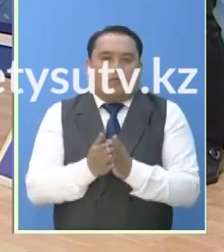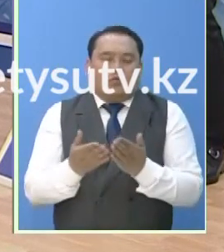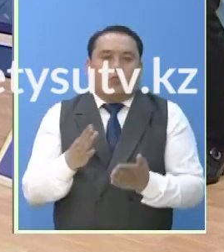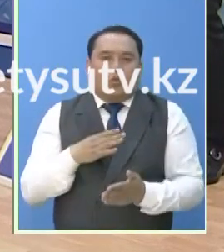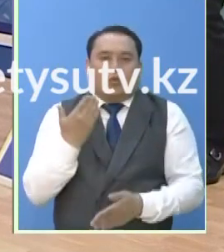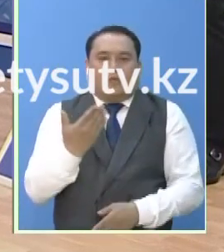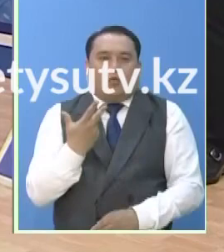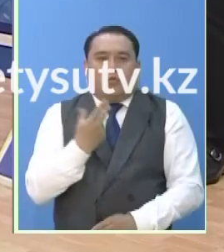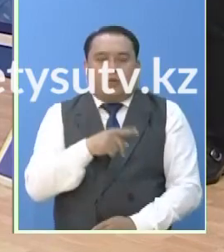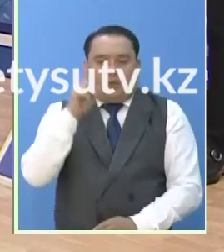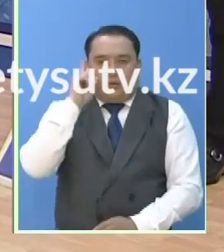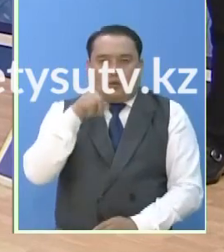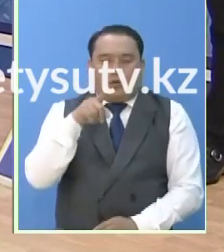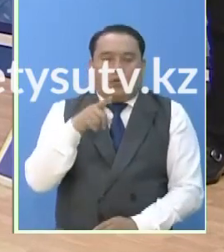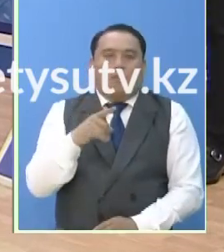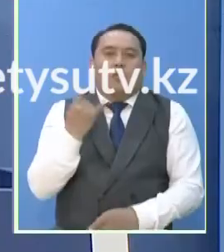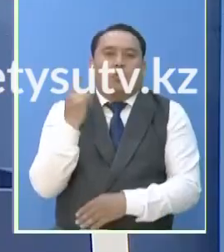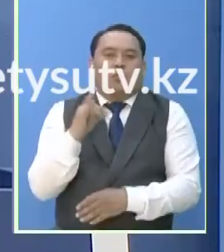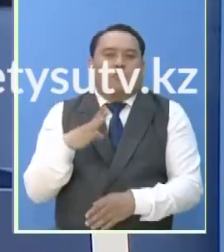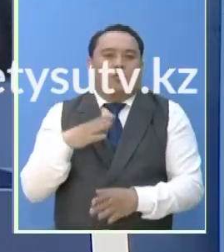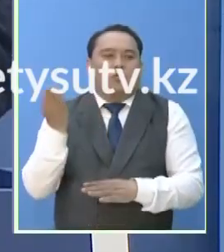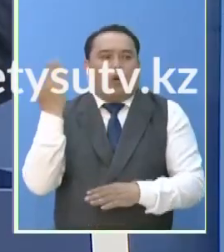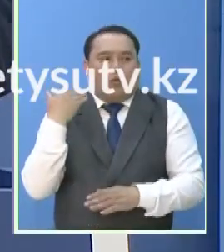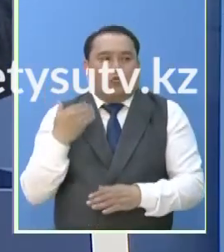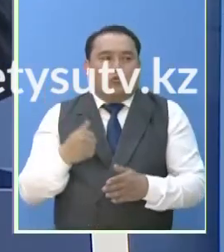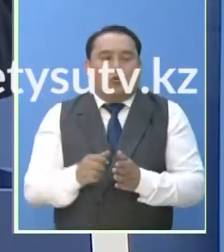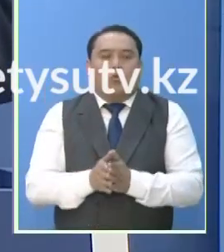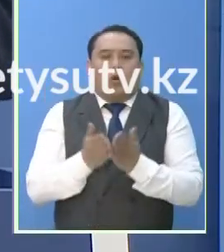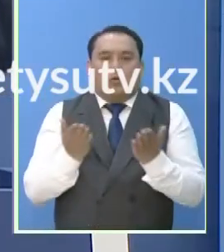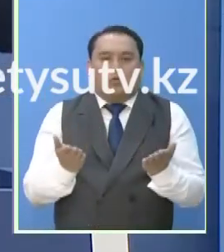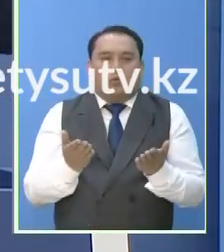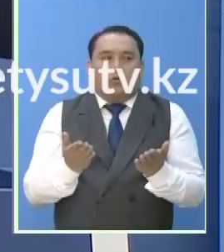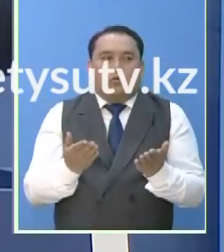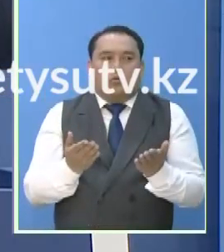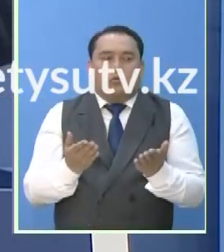паспорт деген болгон. Өзүң өзүңдө билесиң. Бала кезимизде жанагы анау үлкөн кагазды